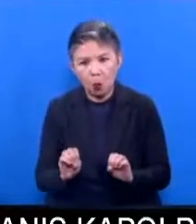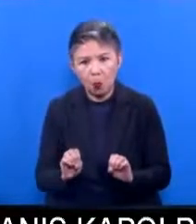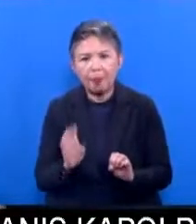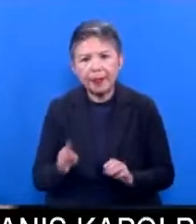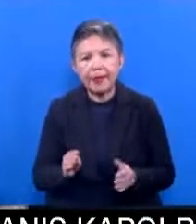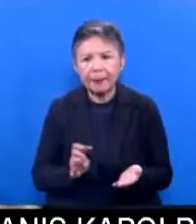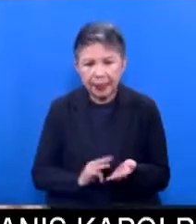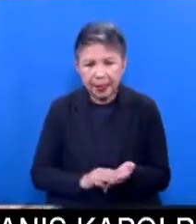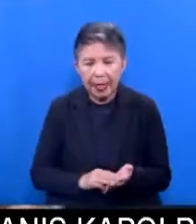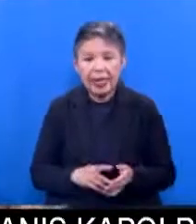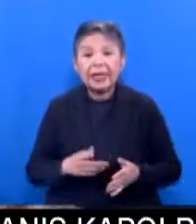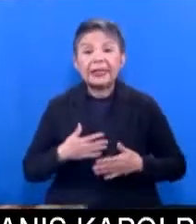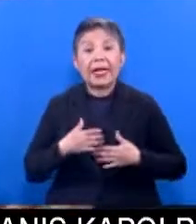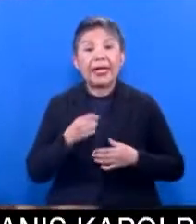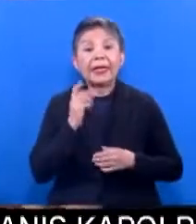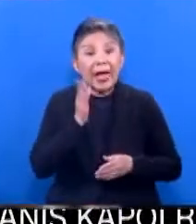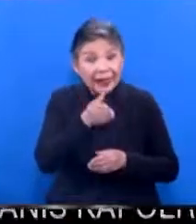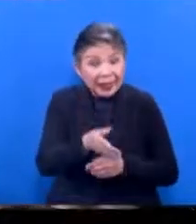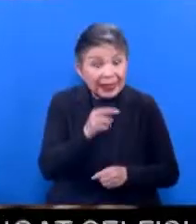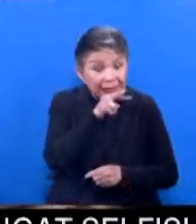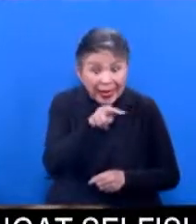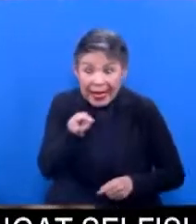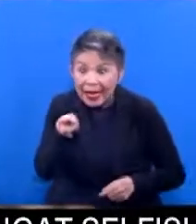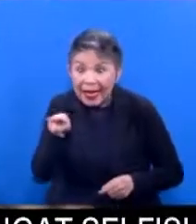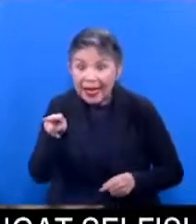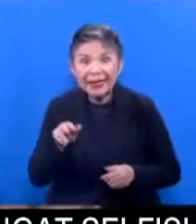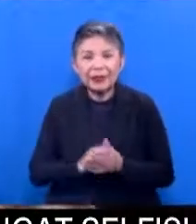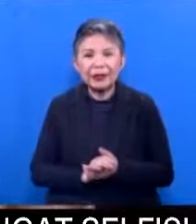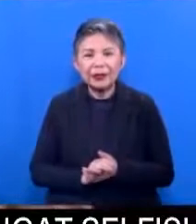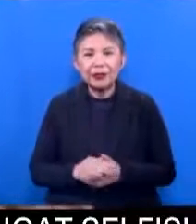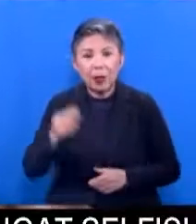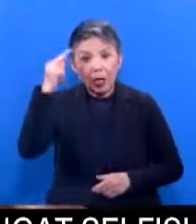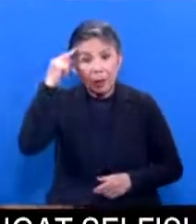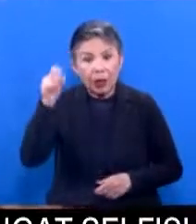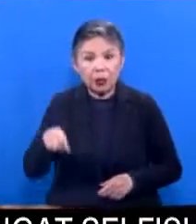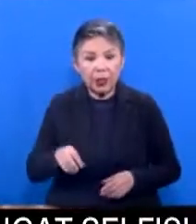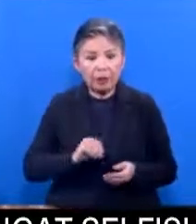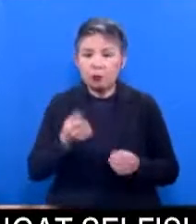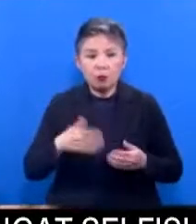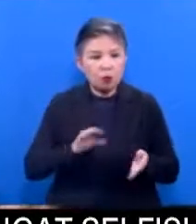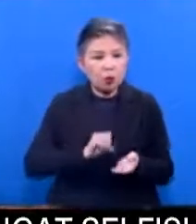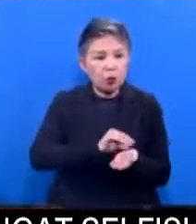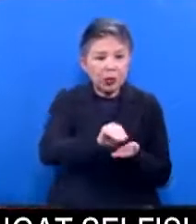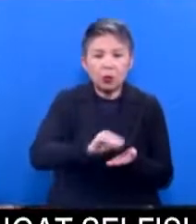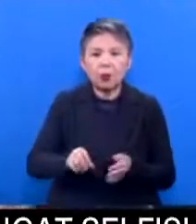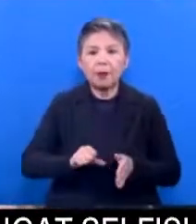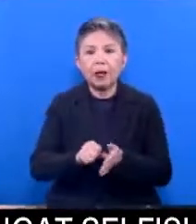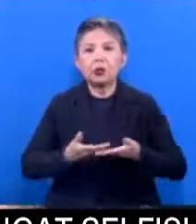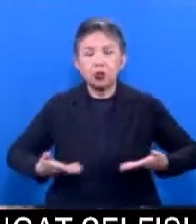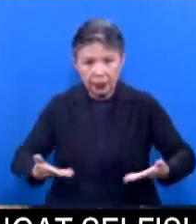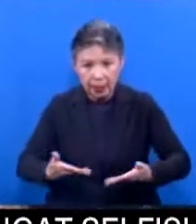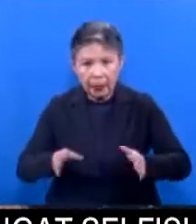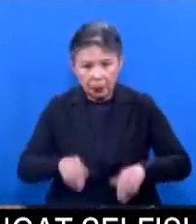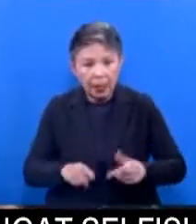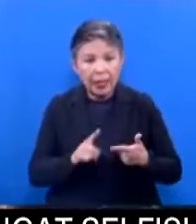kenapa saya minta dijemput untuk KPM yang belum menyalurkan bantuannya. Kita